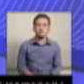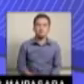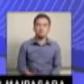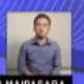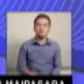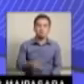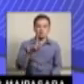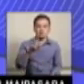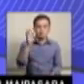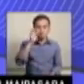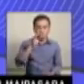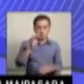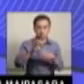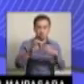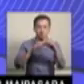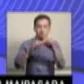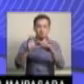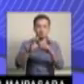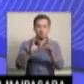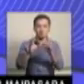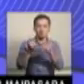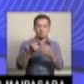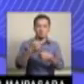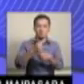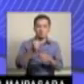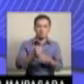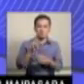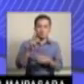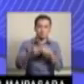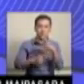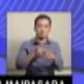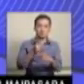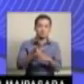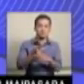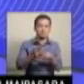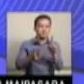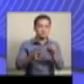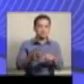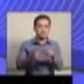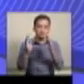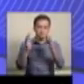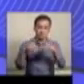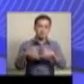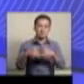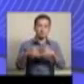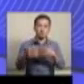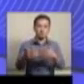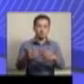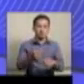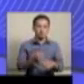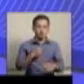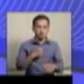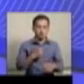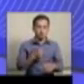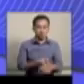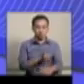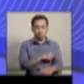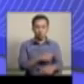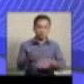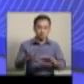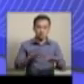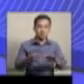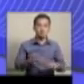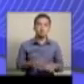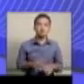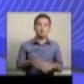Isang Pinoy construction company naman ang nakabuo ng isang klase ng bahay na hindi raw matitibag ng superbagyo o lindol.